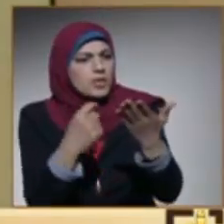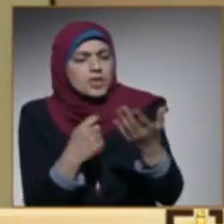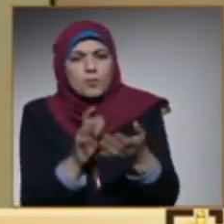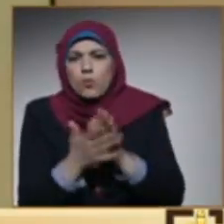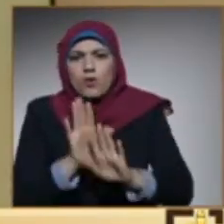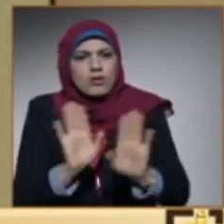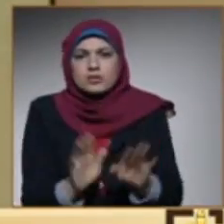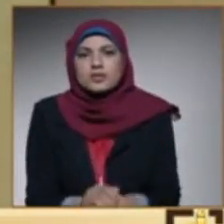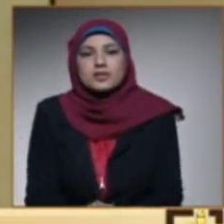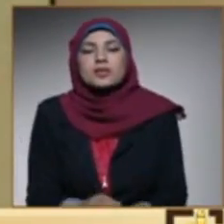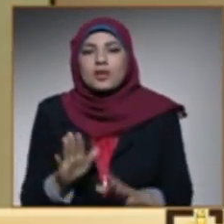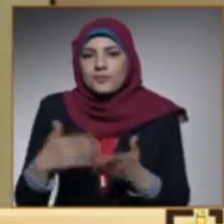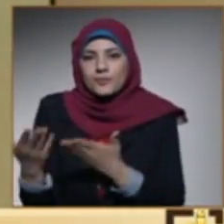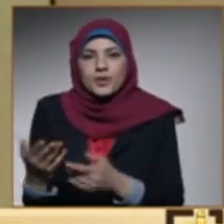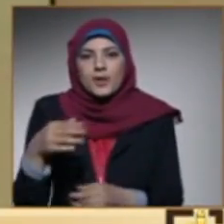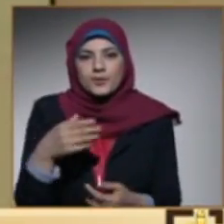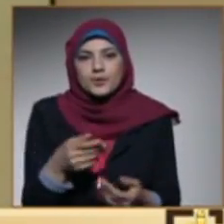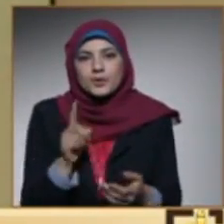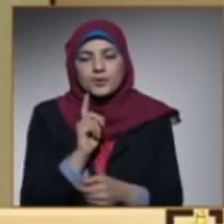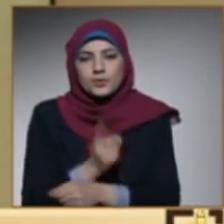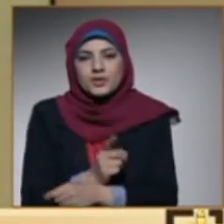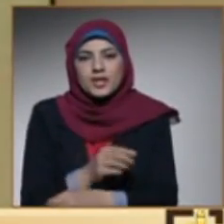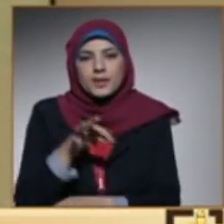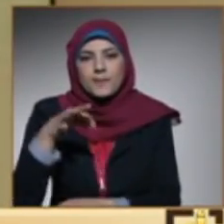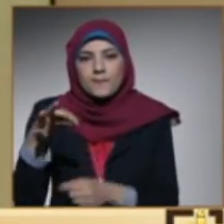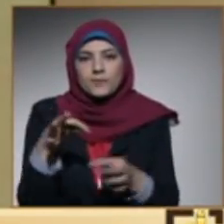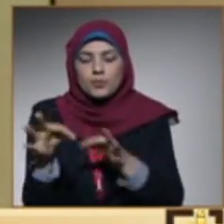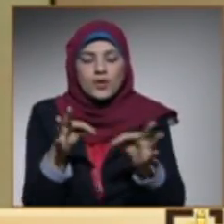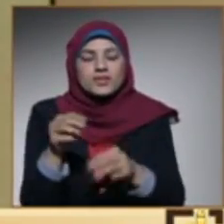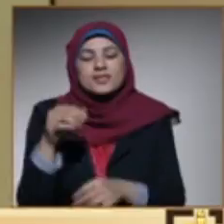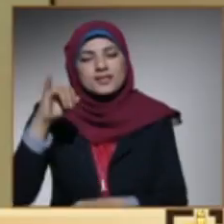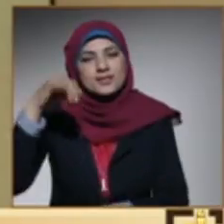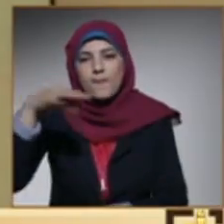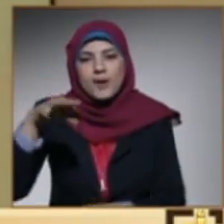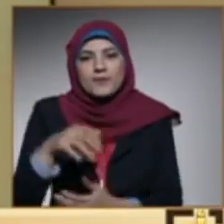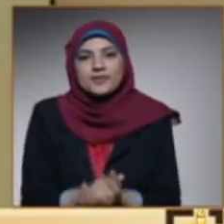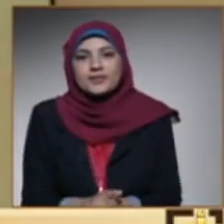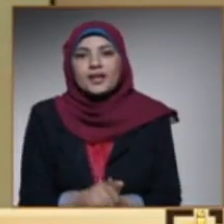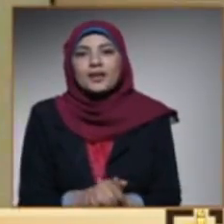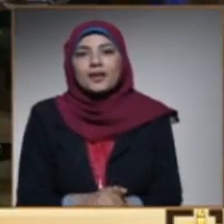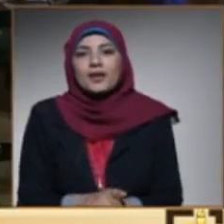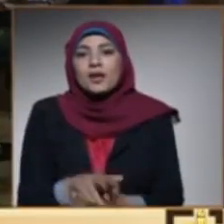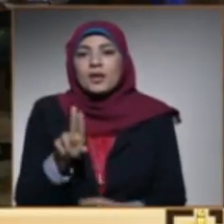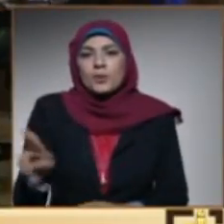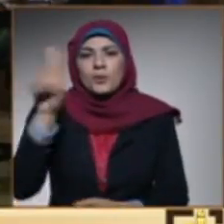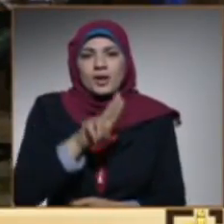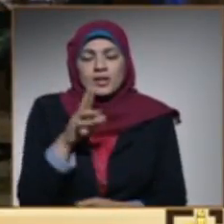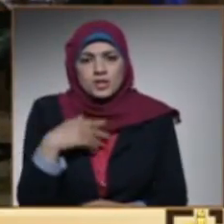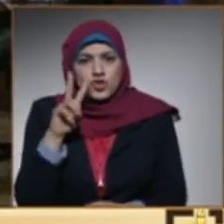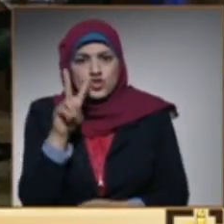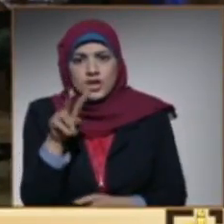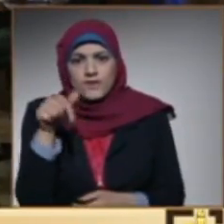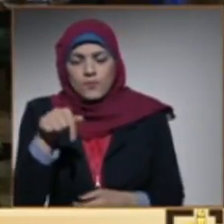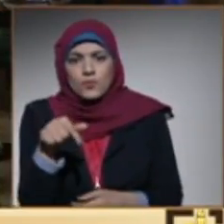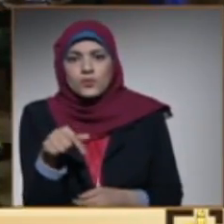خلينا نروح برضو الاستاذ محمد، وانت اكيد معانا. يعني استاذ محمد، هل شايف هناك بعض القنوات مثلا